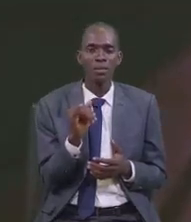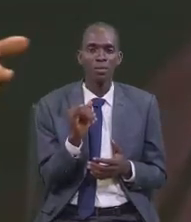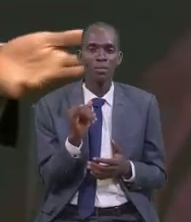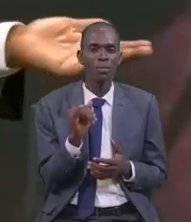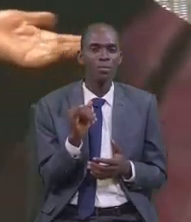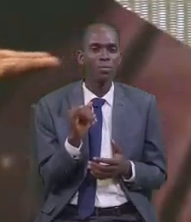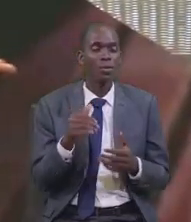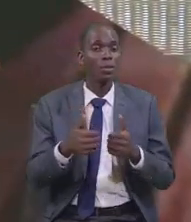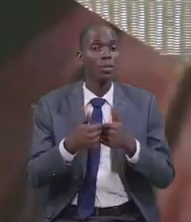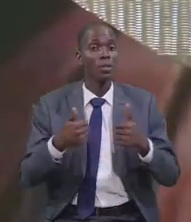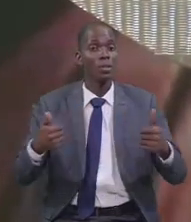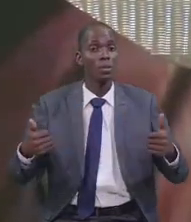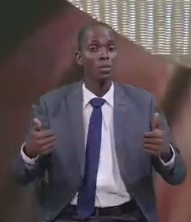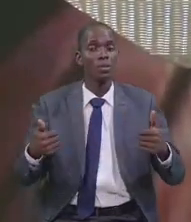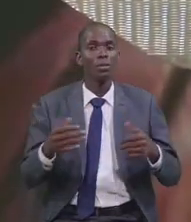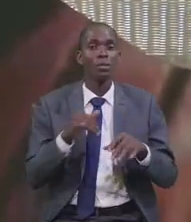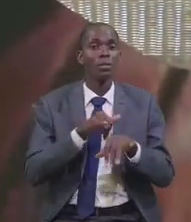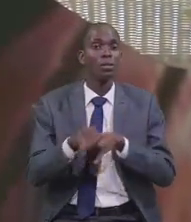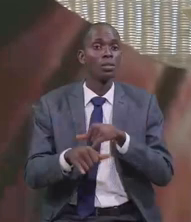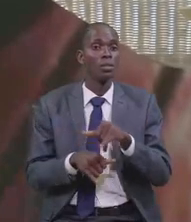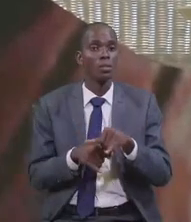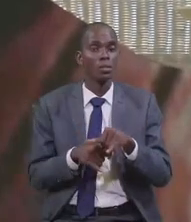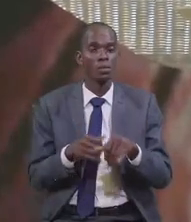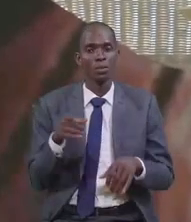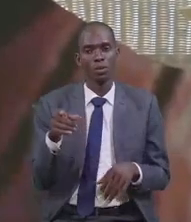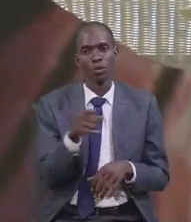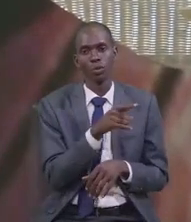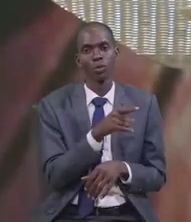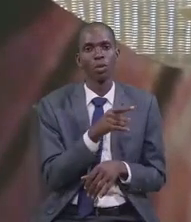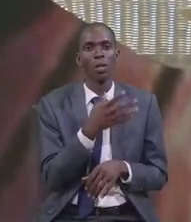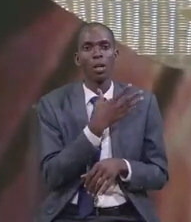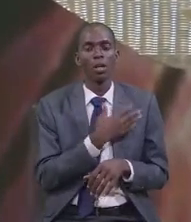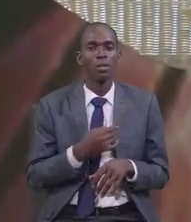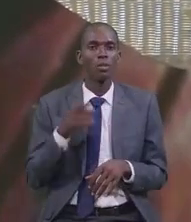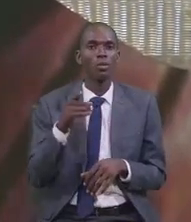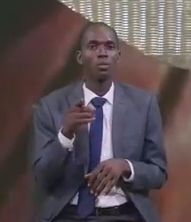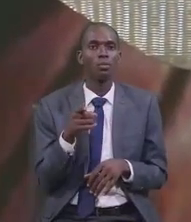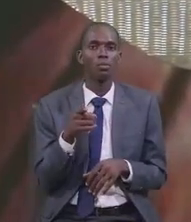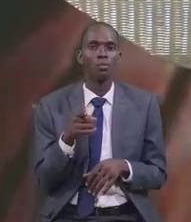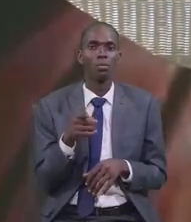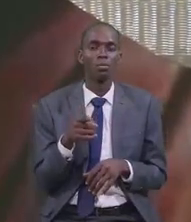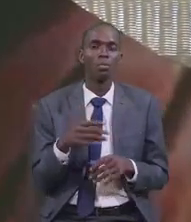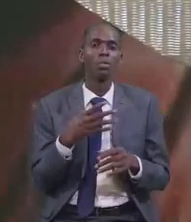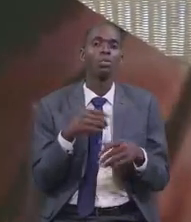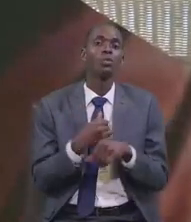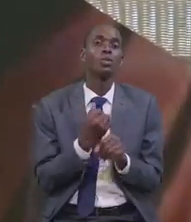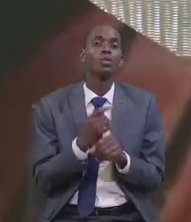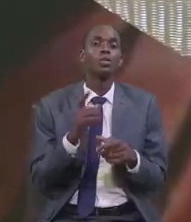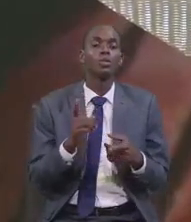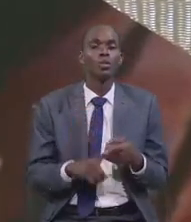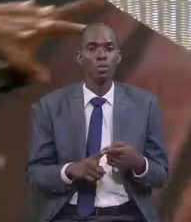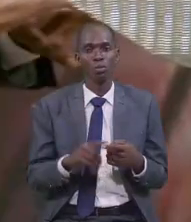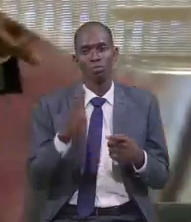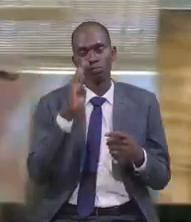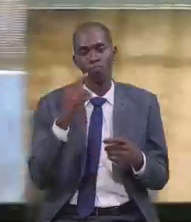Et dès que Delilah sait que tu lui as donné ta vie, tu as ôté ta vie de